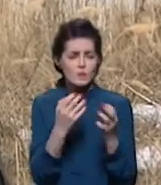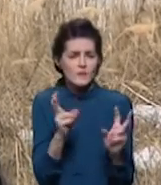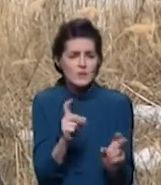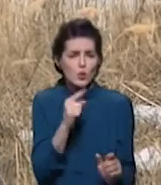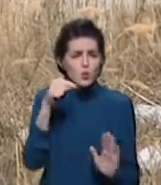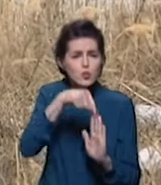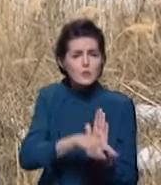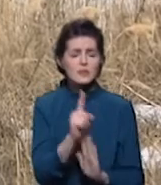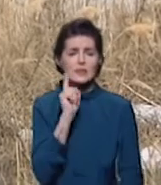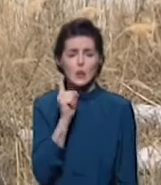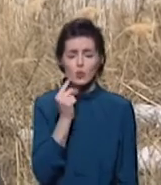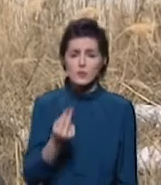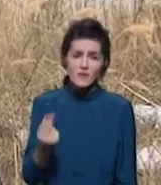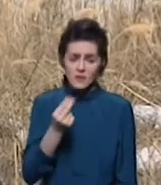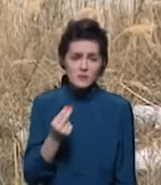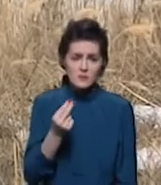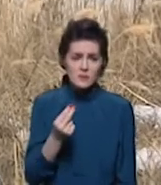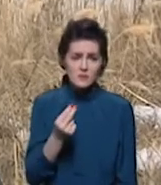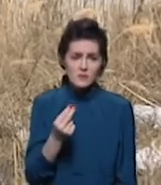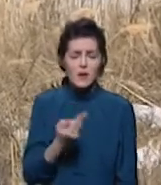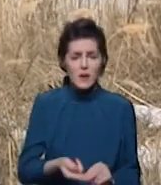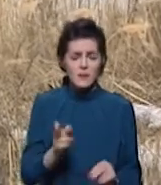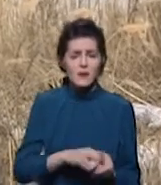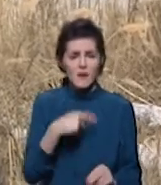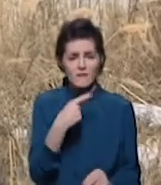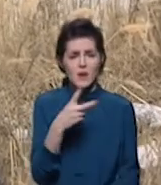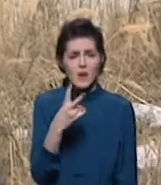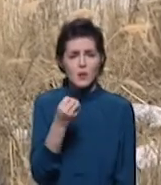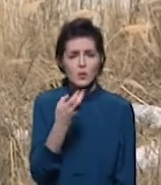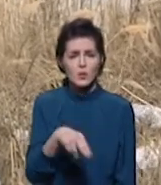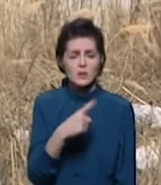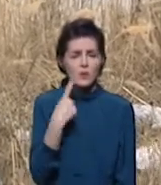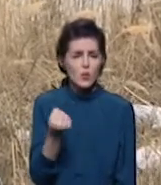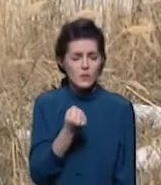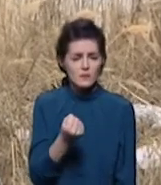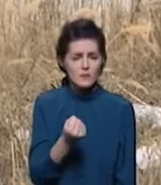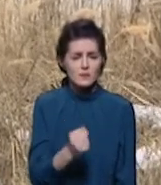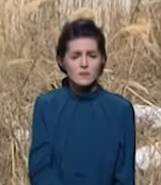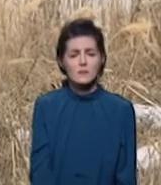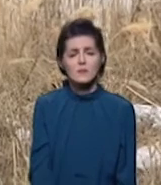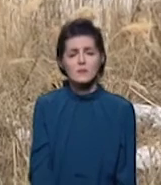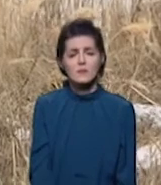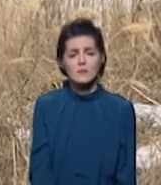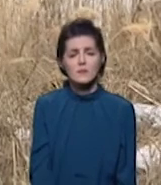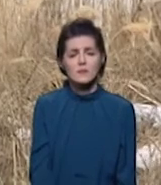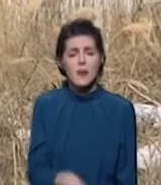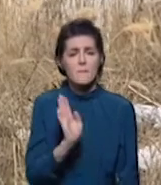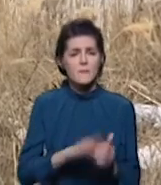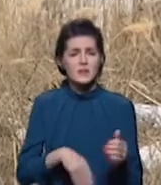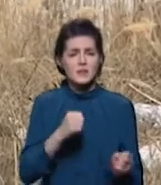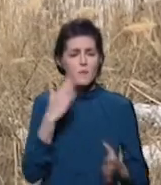темно-зеленого кольору, то це говорить про те, що лід кріпкий, що він без повітряних